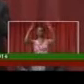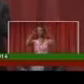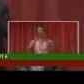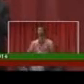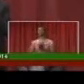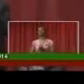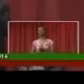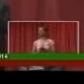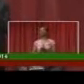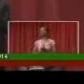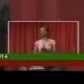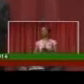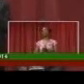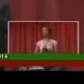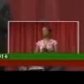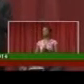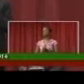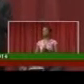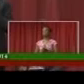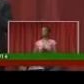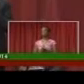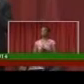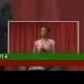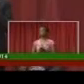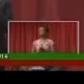Le pardon de tes nombreux